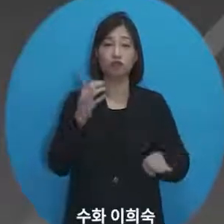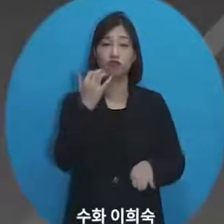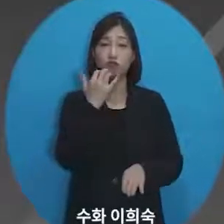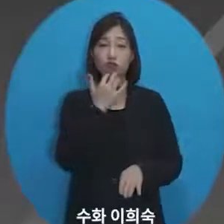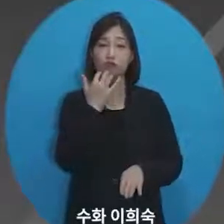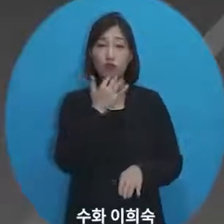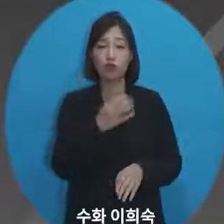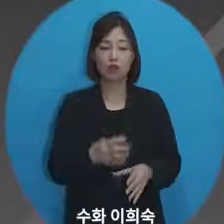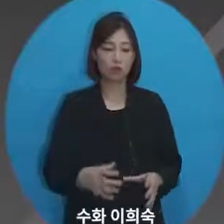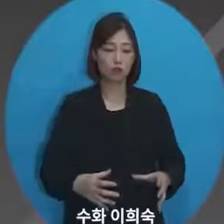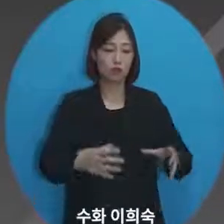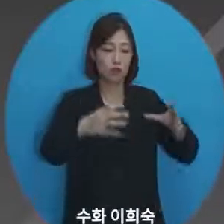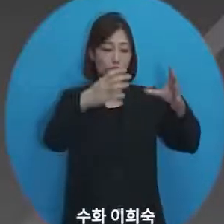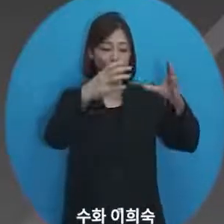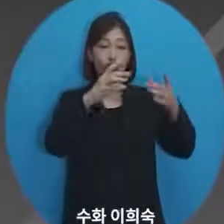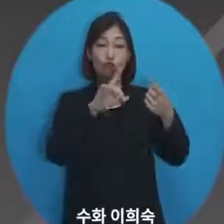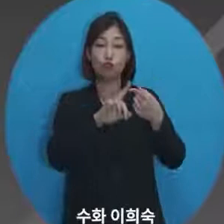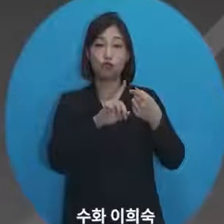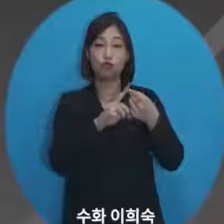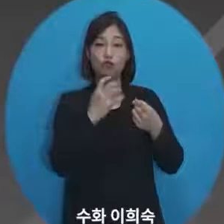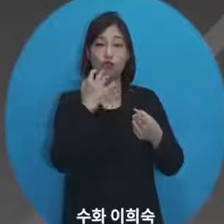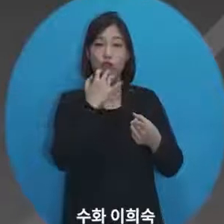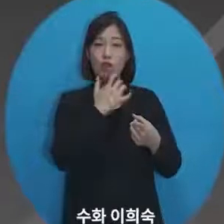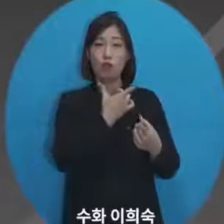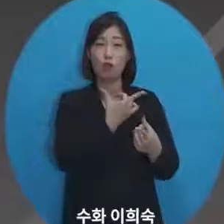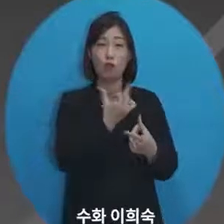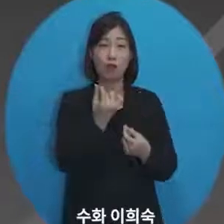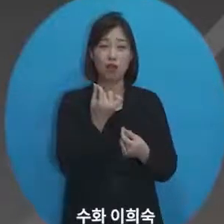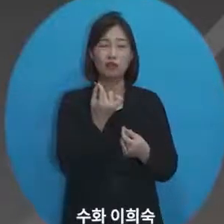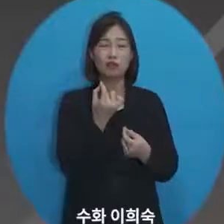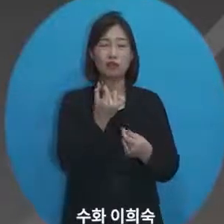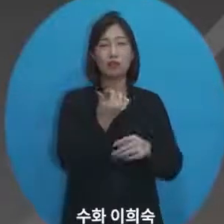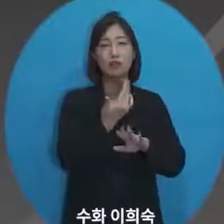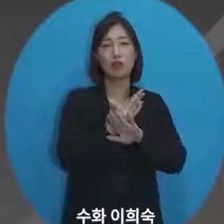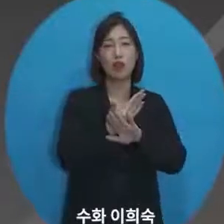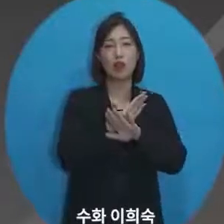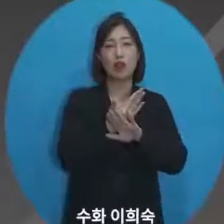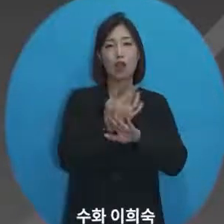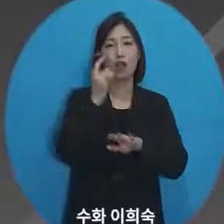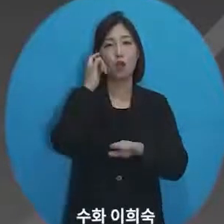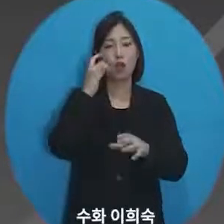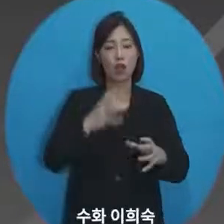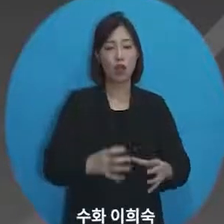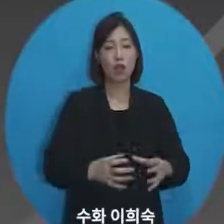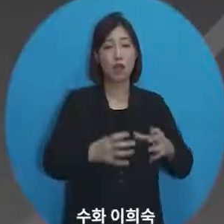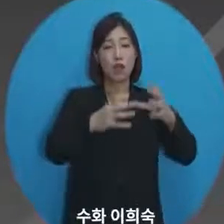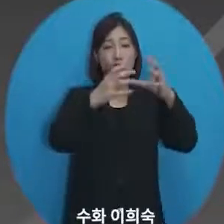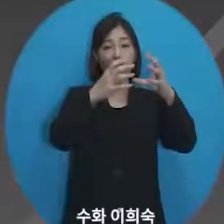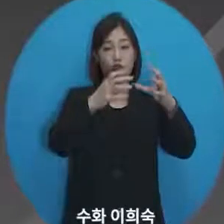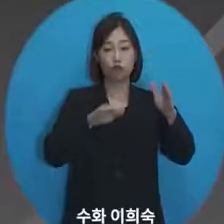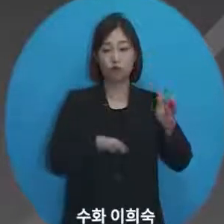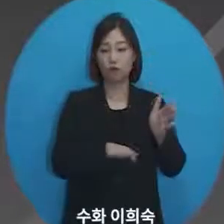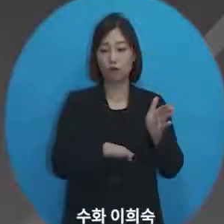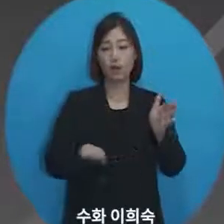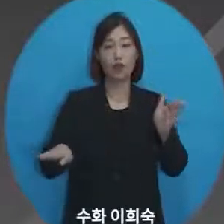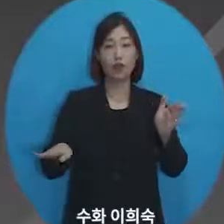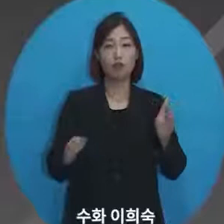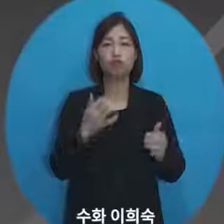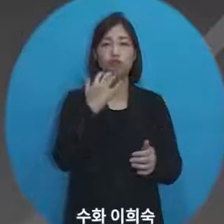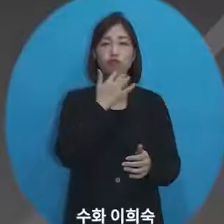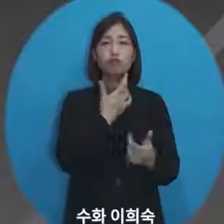이때 바닥면의 색상과 기둥의 색상이 동일한 경우에 기둥에도 부딪힐 수 있기